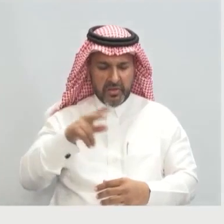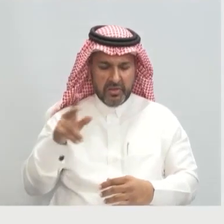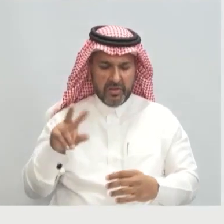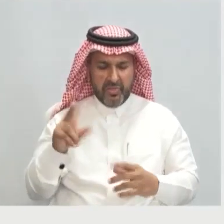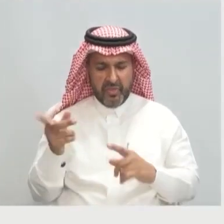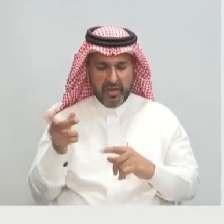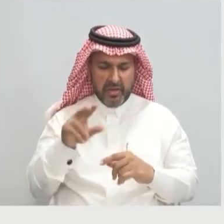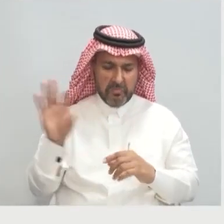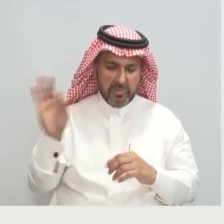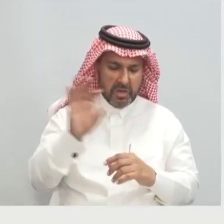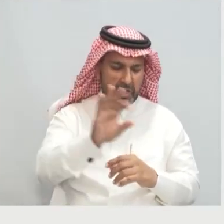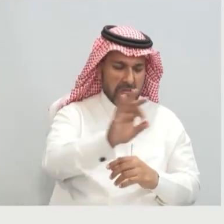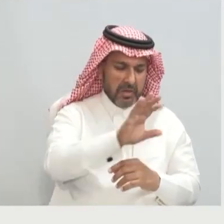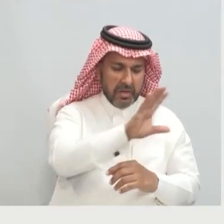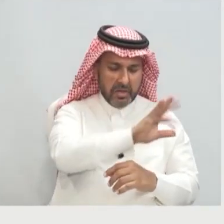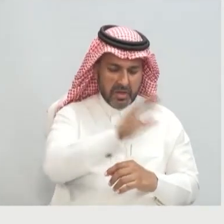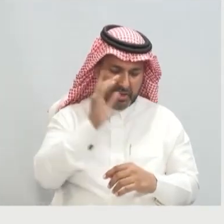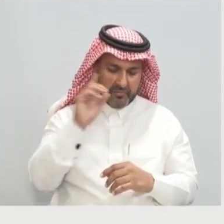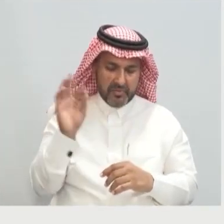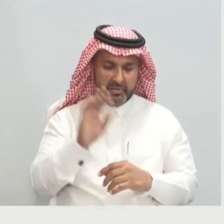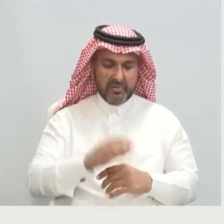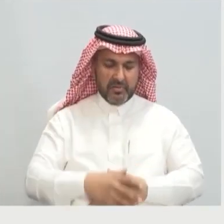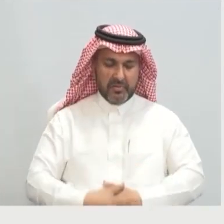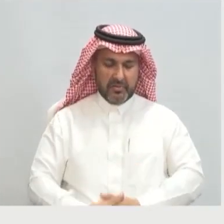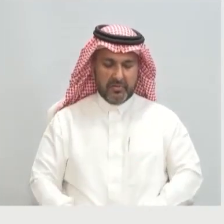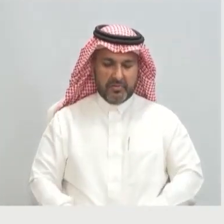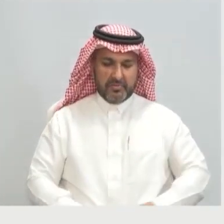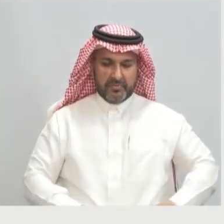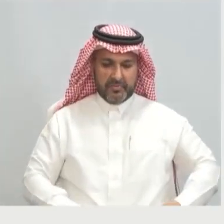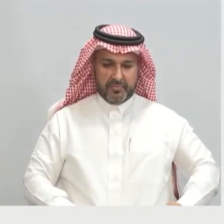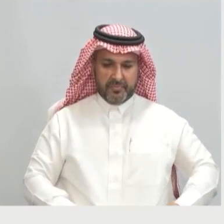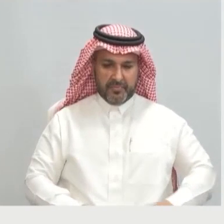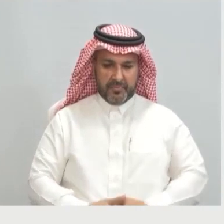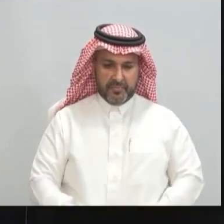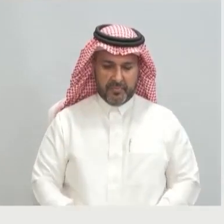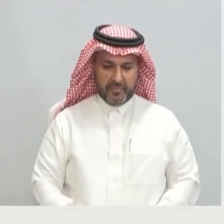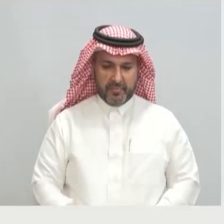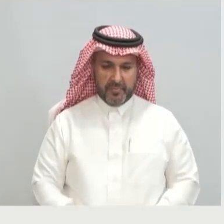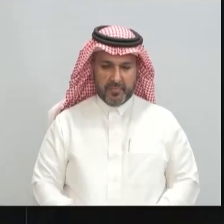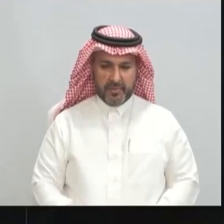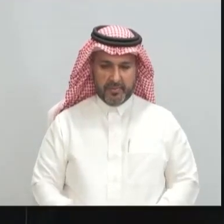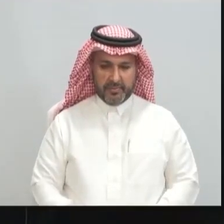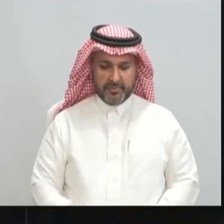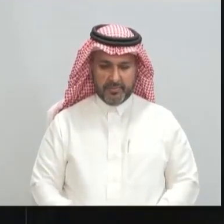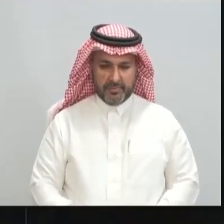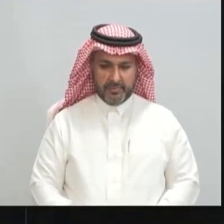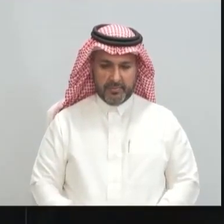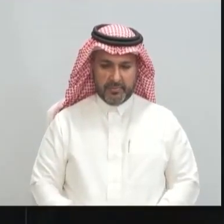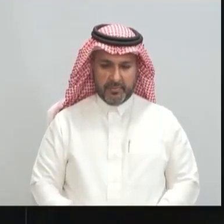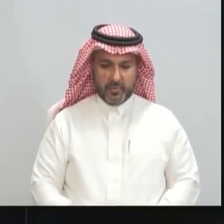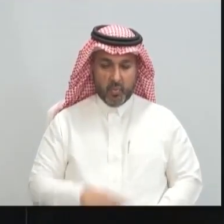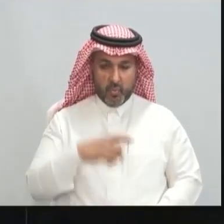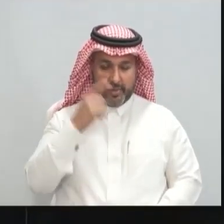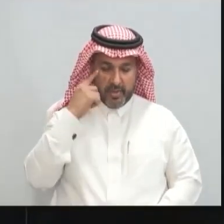اكبر عدد ممكن من العلاقات مع افراد مجالات المختلفه داخل وخارج المنظمه اذا كان الموظف لديه علاقات مع جميع